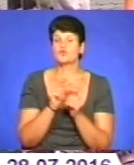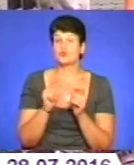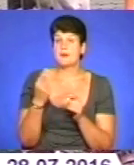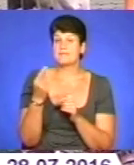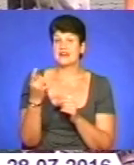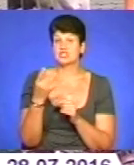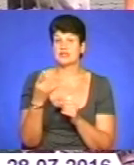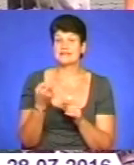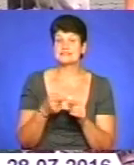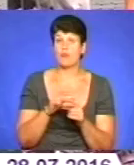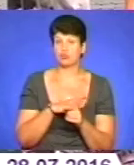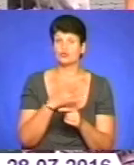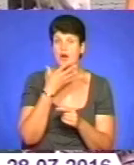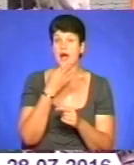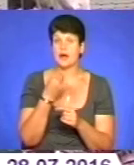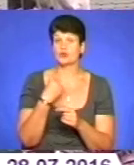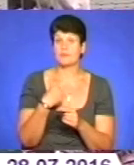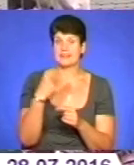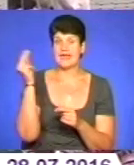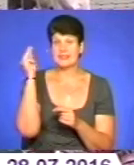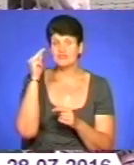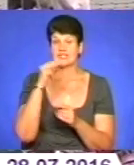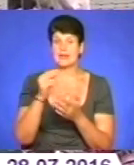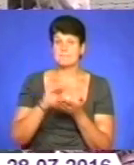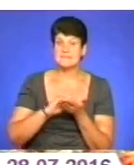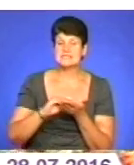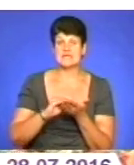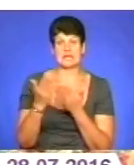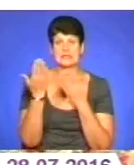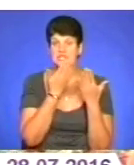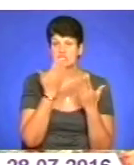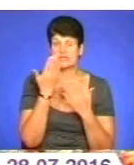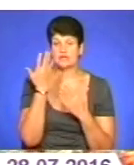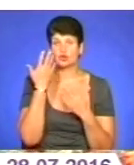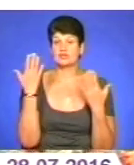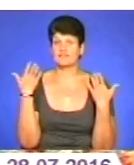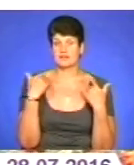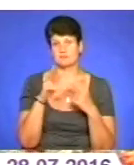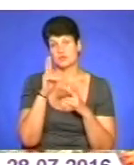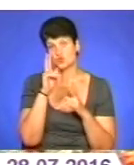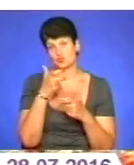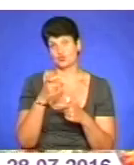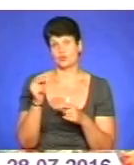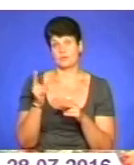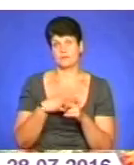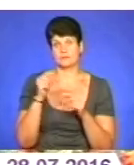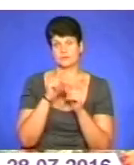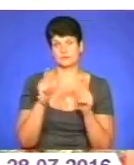було гарно. Мене навчили писати, читати. Коли вихідні, дуже скучаю за школою.